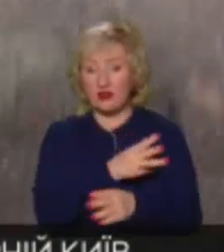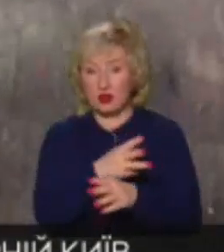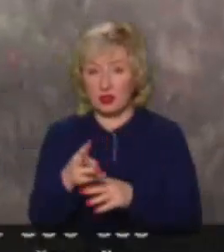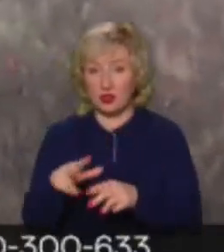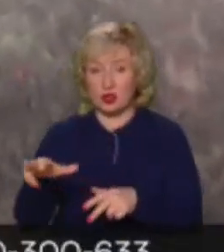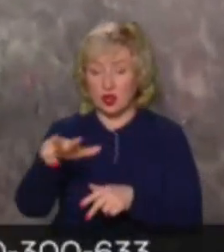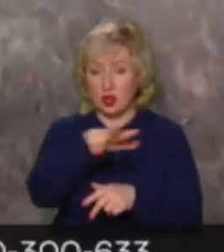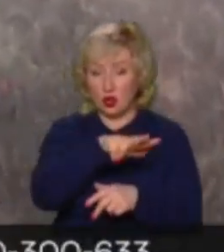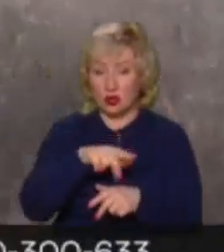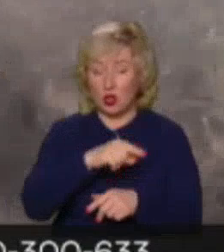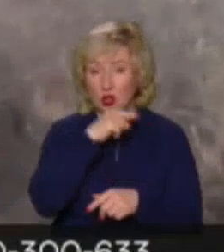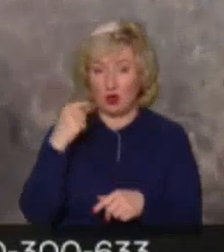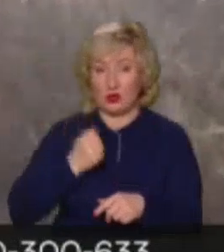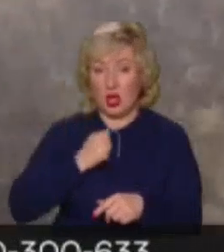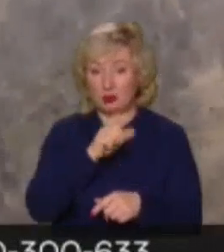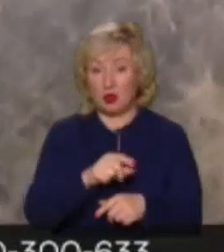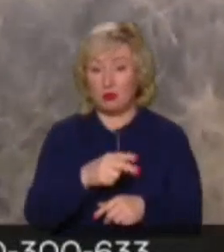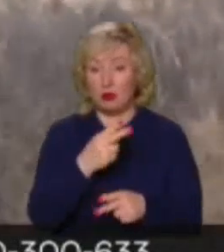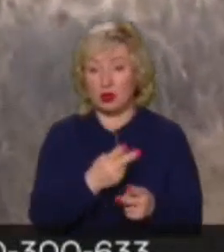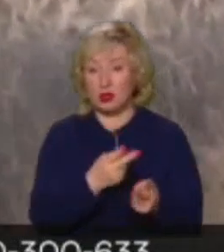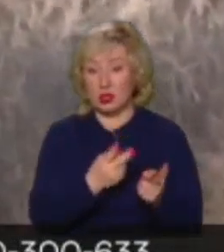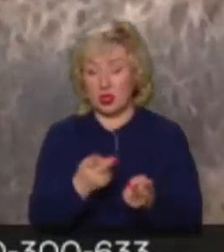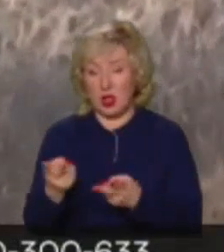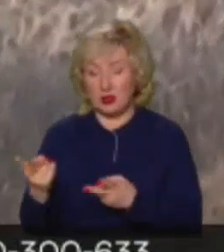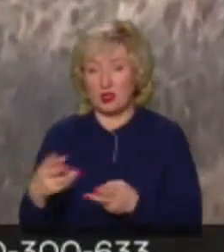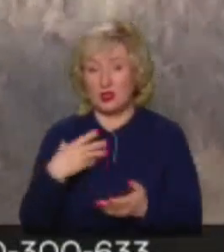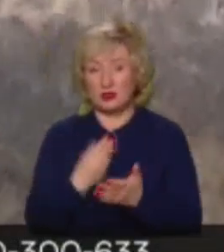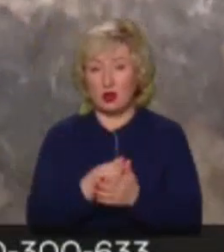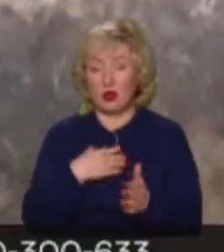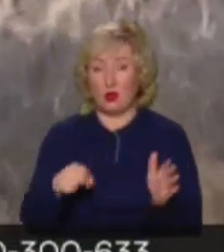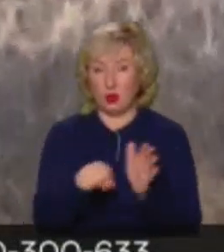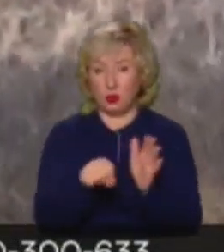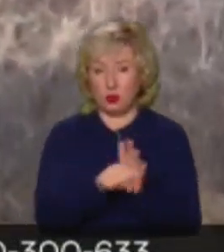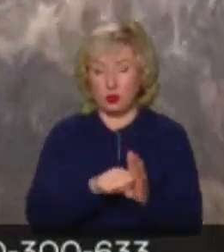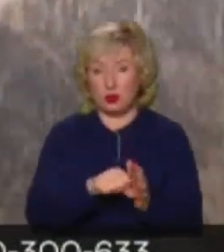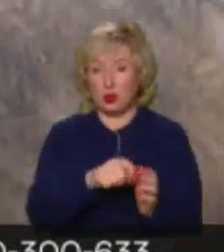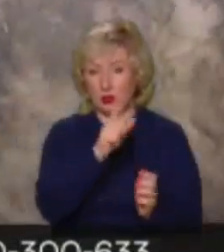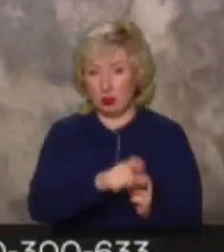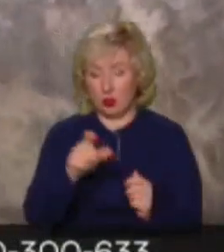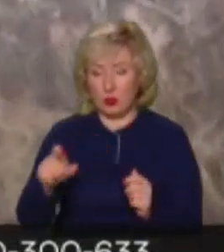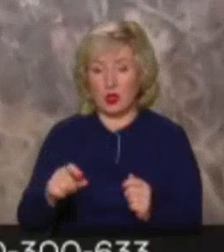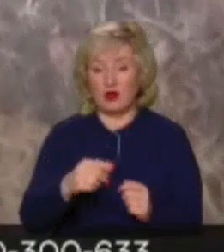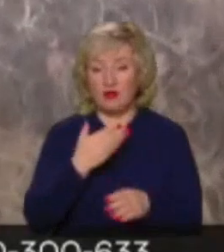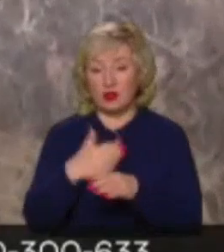де росармійці поскладали в купу своїх 200-х побратимів. Деяким навіть